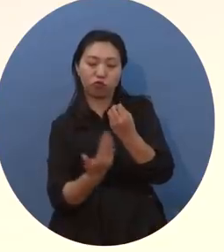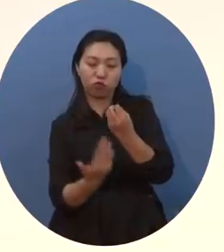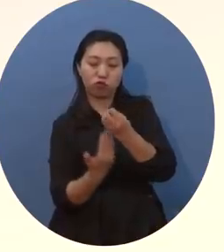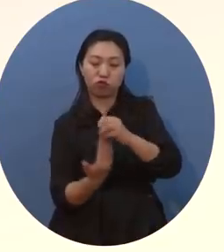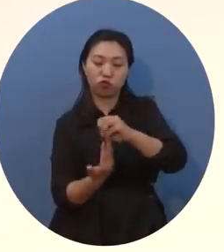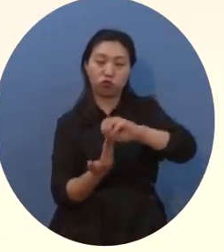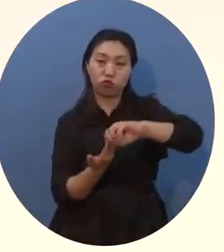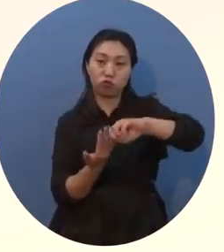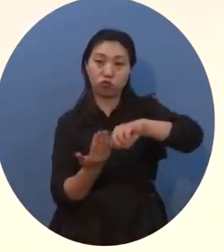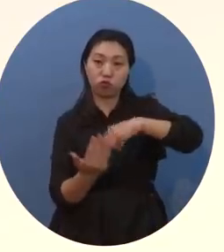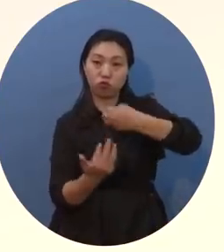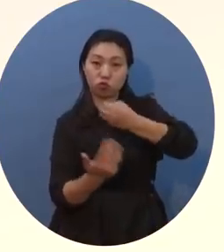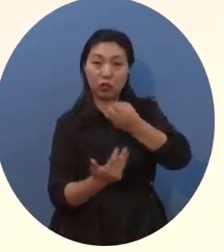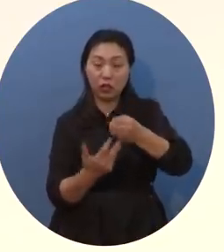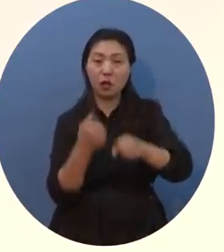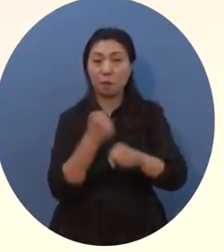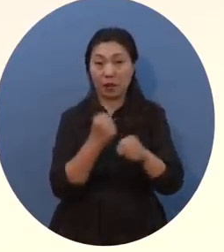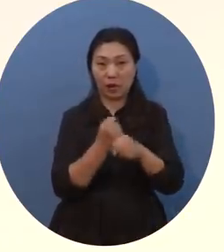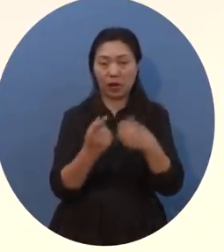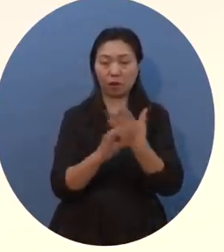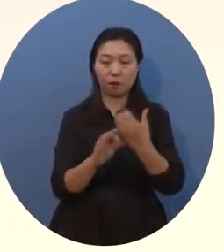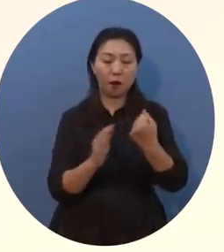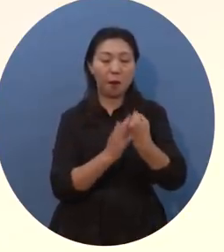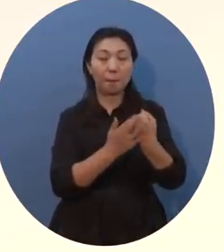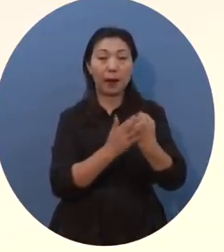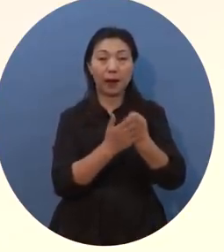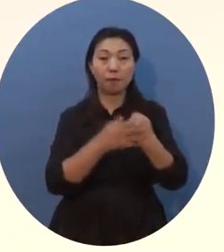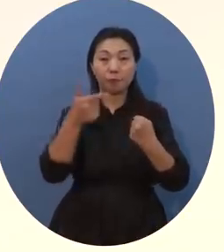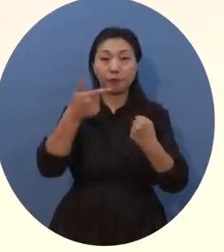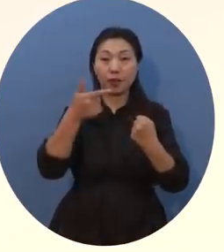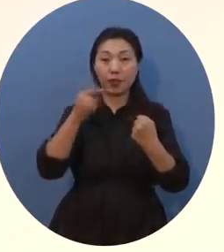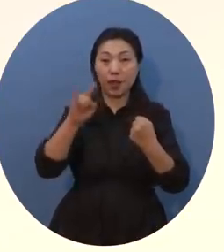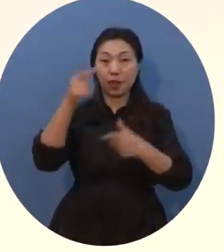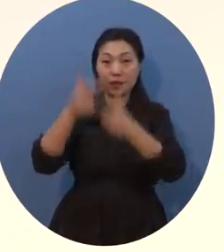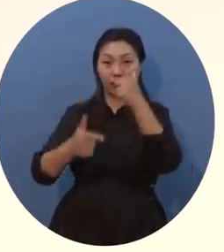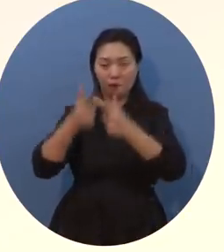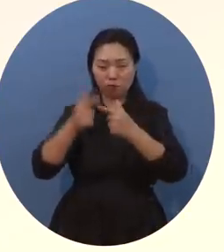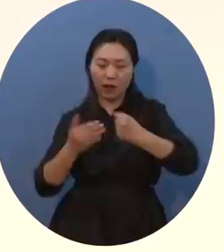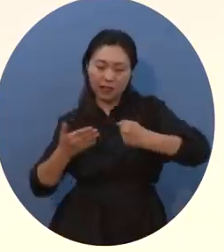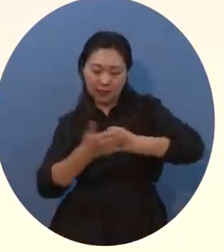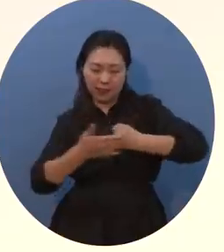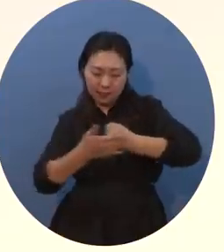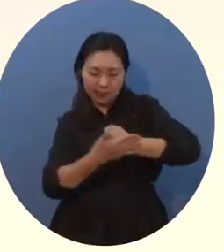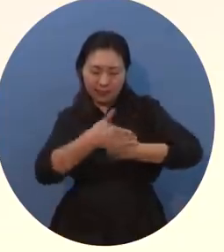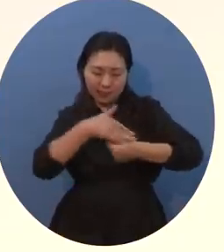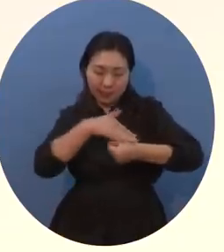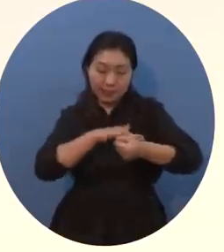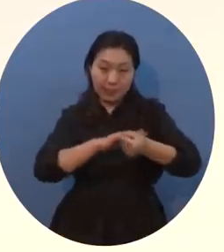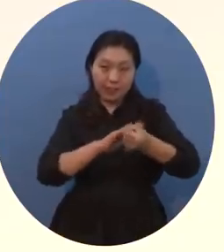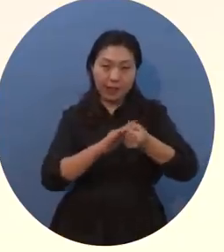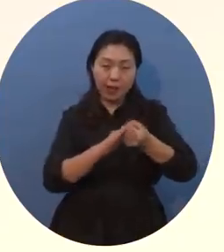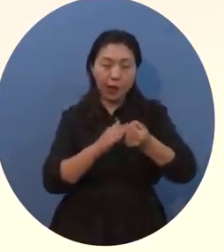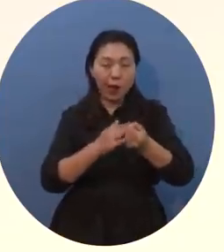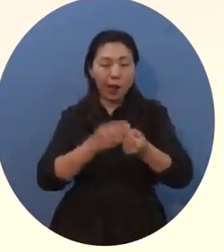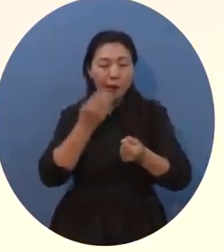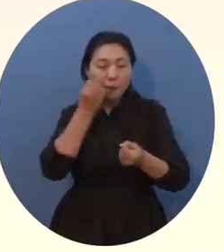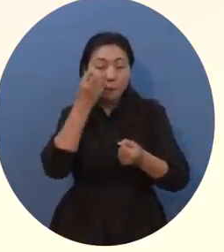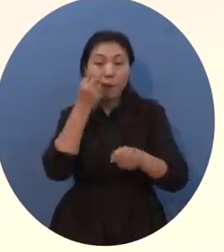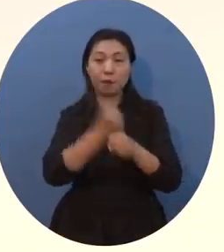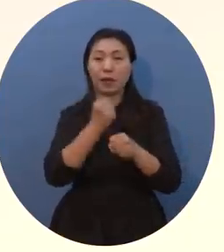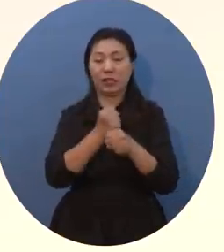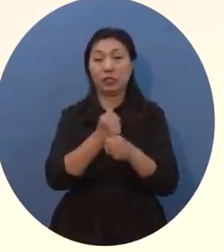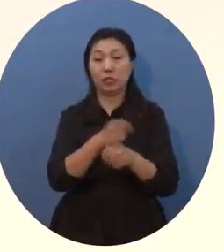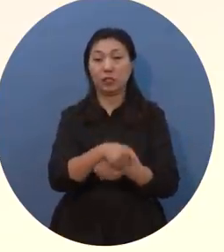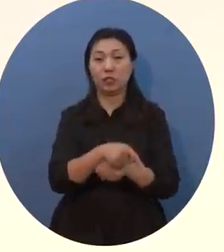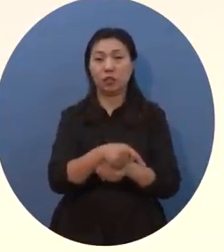만들고 그 바깥을 대나무로 갖고 이렇게 문질러가지고 반질반질하게 한다든지 이렇게 해가지고 이제 구슬을 동그랗게 잘